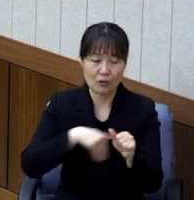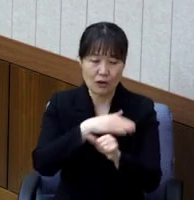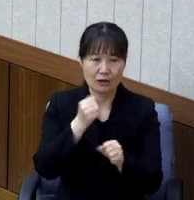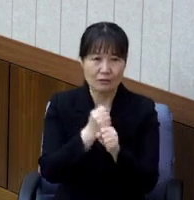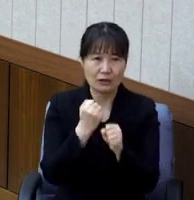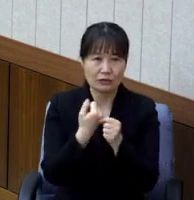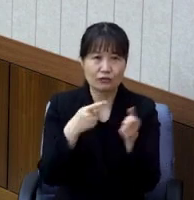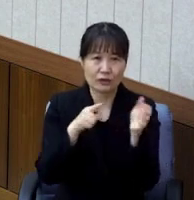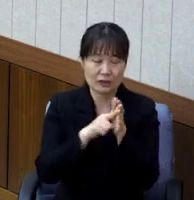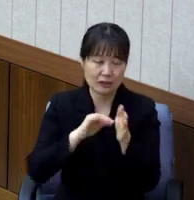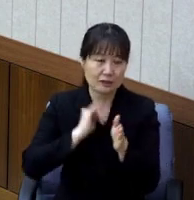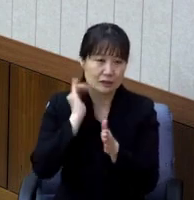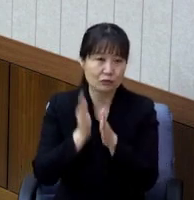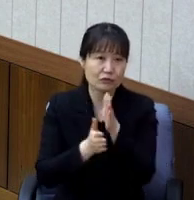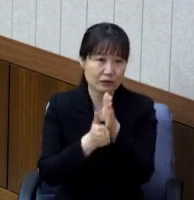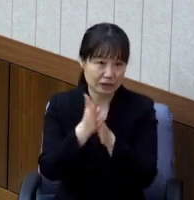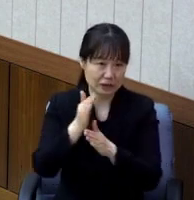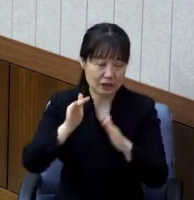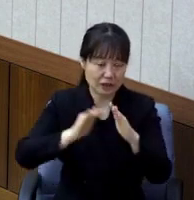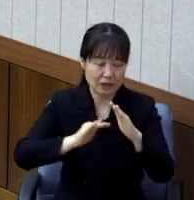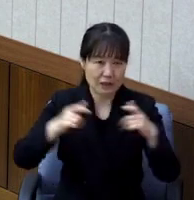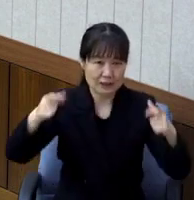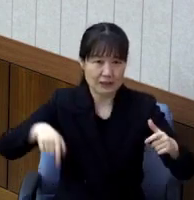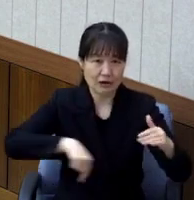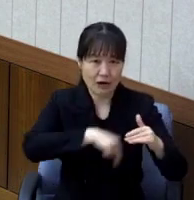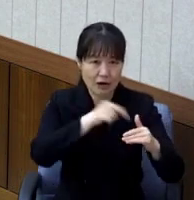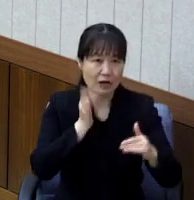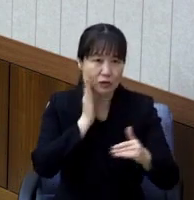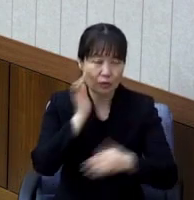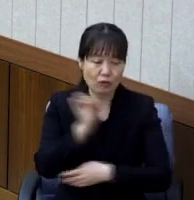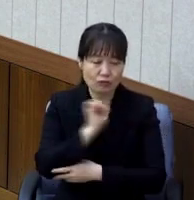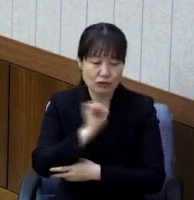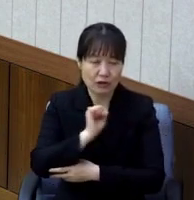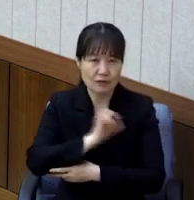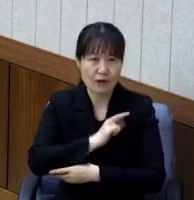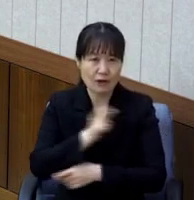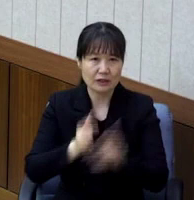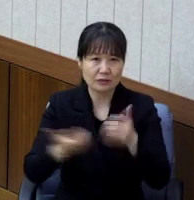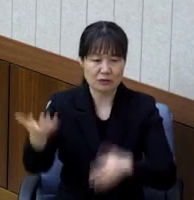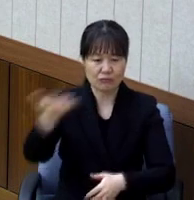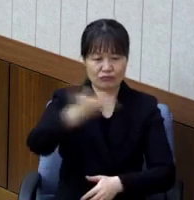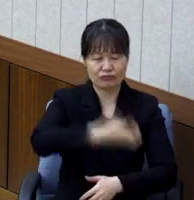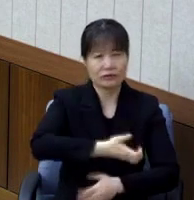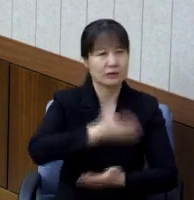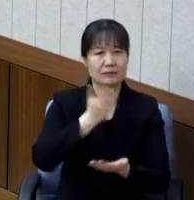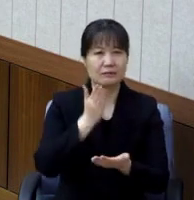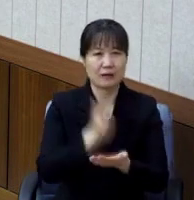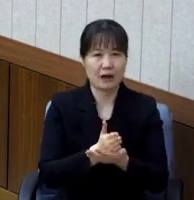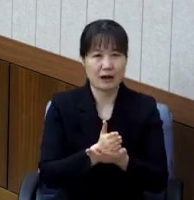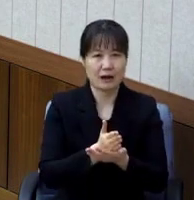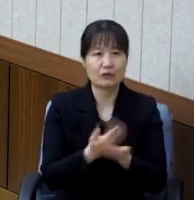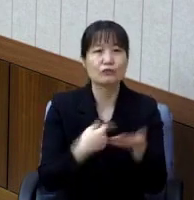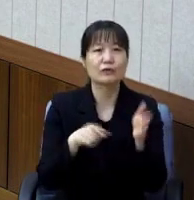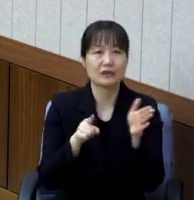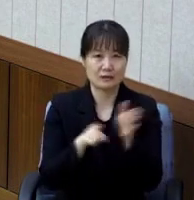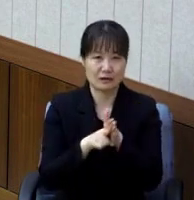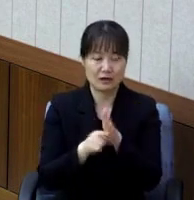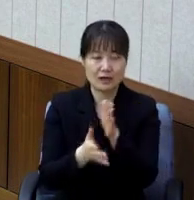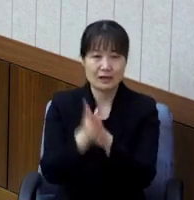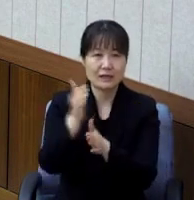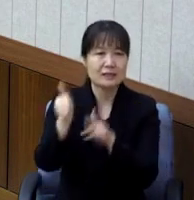위해서 의정구 시 관내 도봉운전 면허 시험장에 이정대 일이 결코 발생하지 않도록